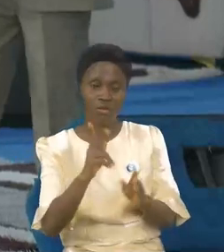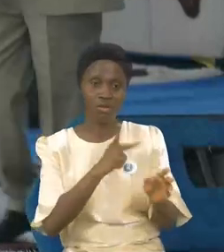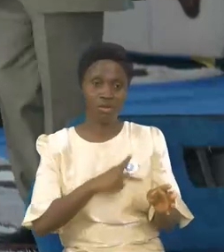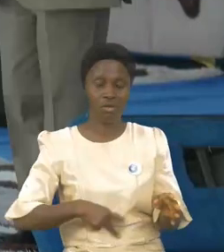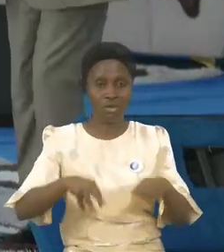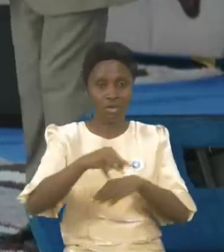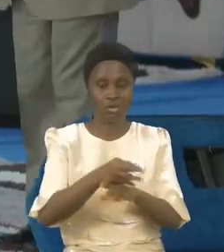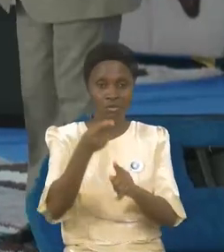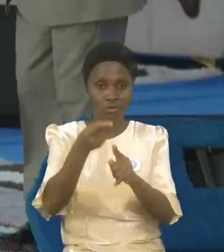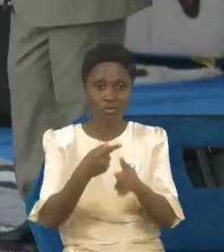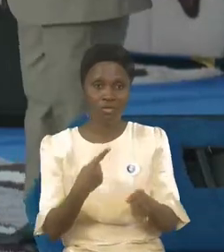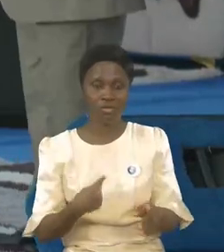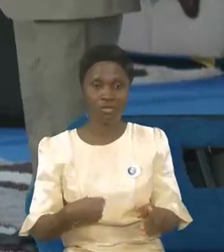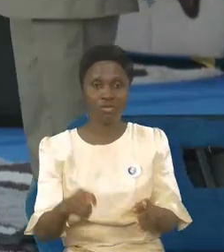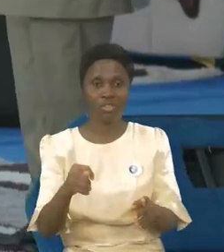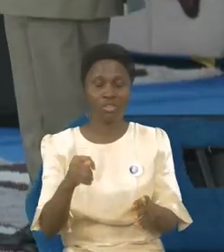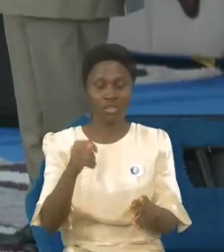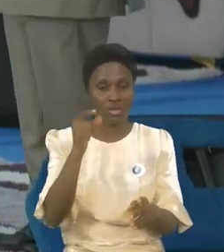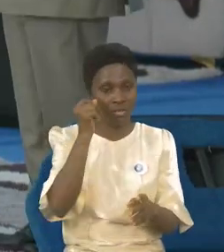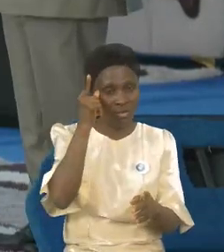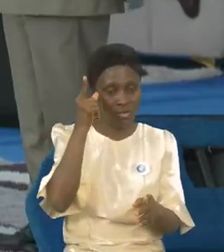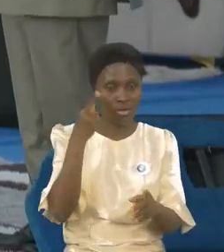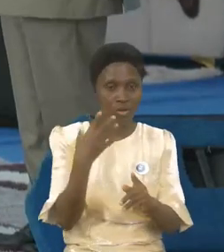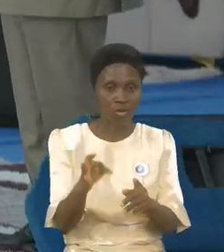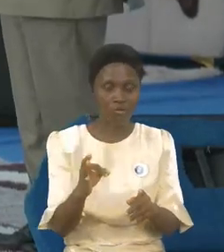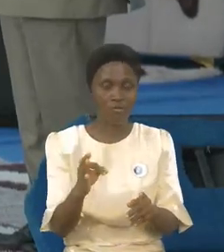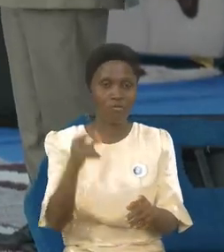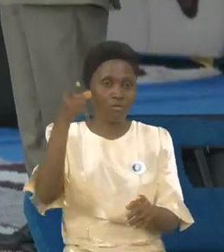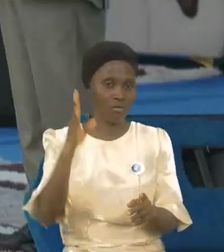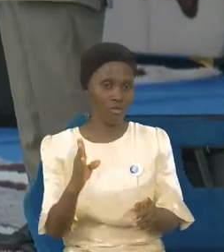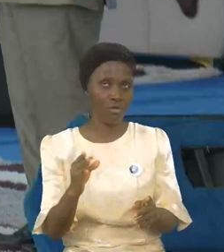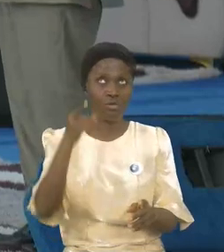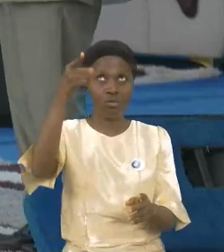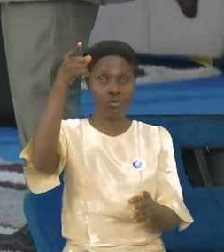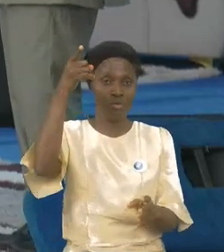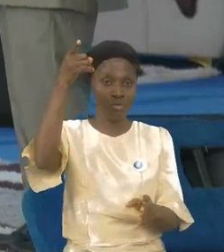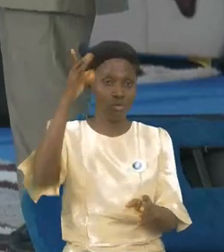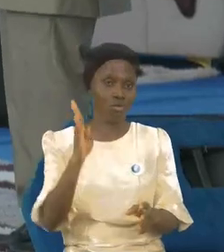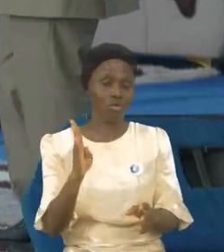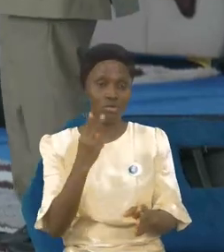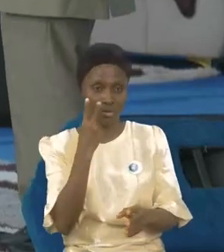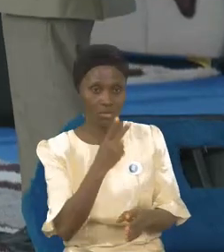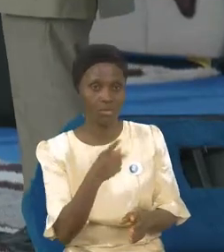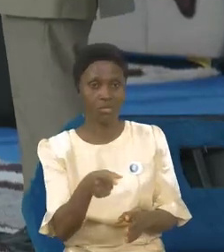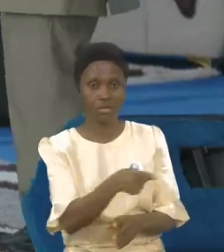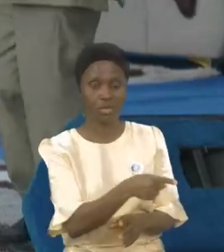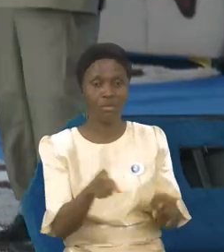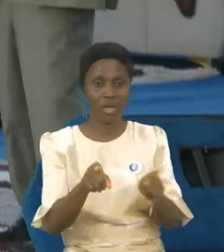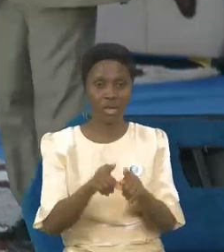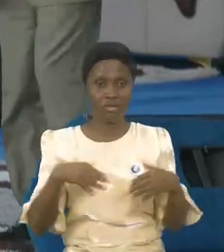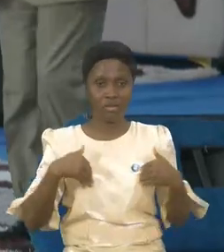voyons ces 4 royaumes sous l'angle de Dieu. Dieu les voit